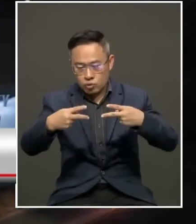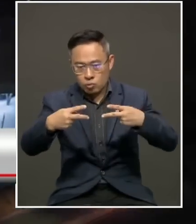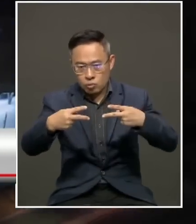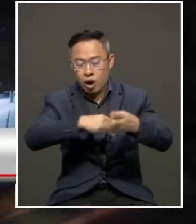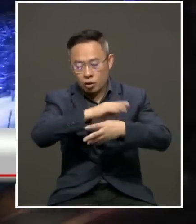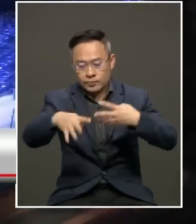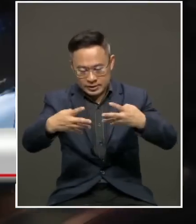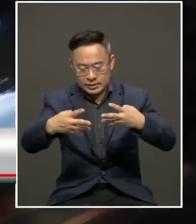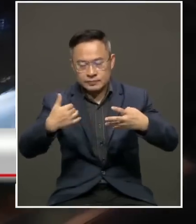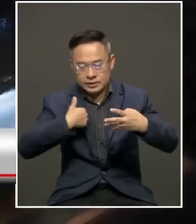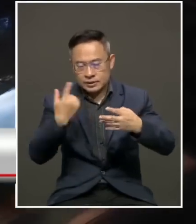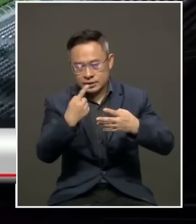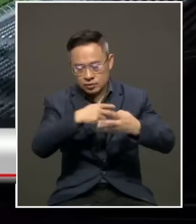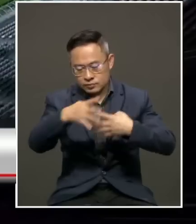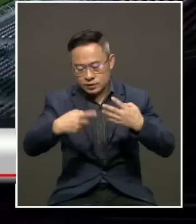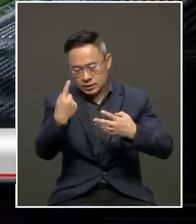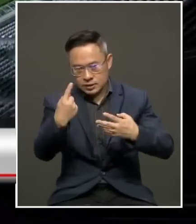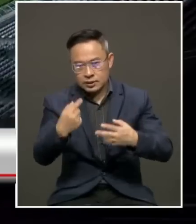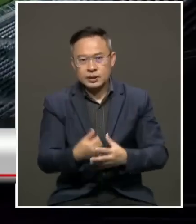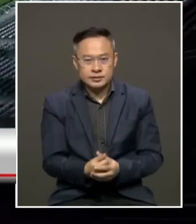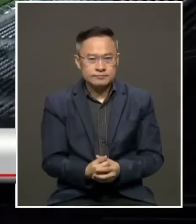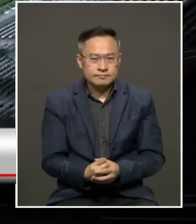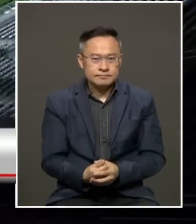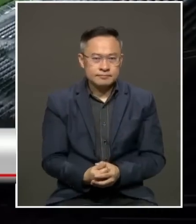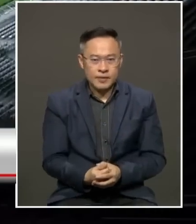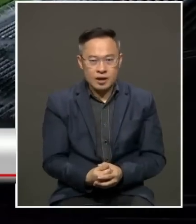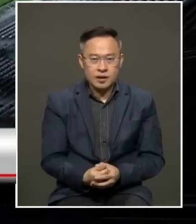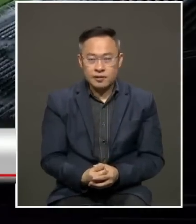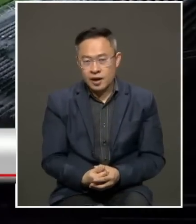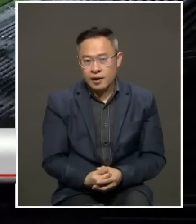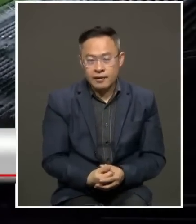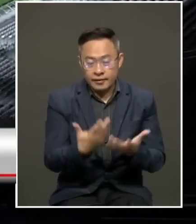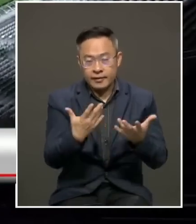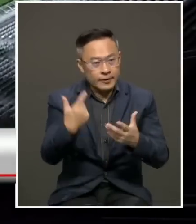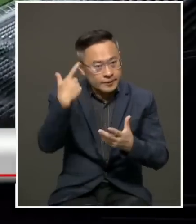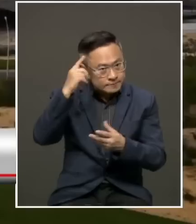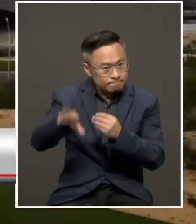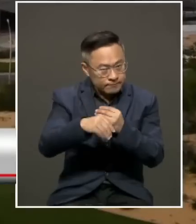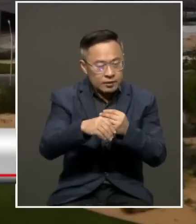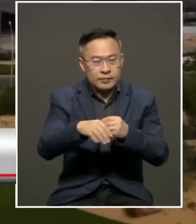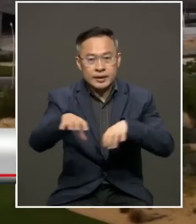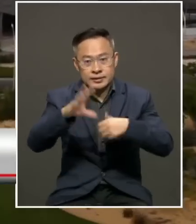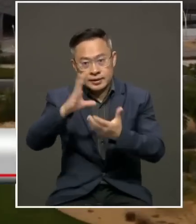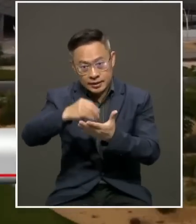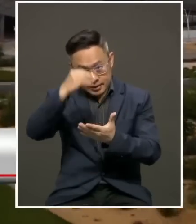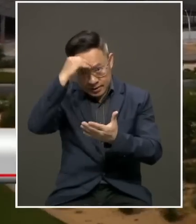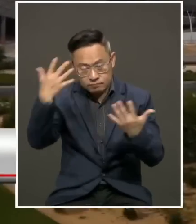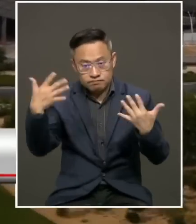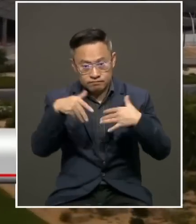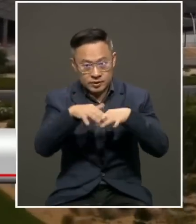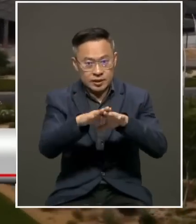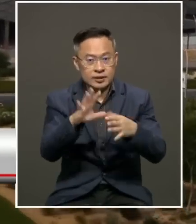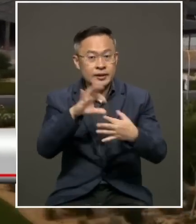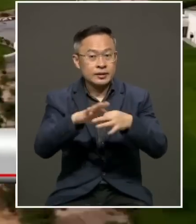เลิศอีก 1แมตช์ค่ะอ่าดีเนาะเหมือนกับว่าดึงเรื่องของการศึกษาเข้ามาเป็นส่วนหนึ่งของธีมในการสร้าง